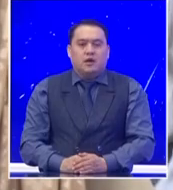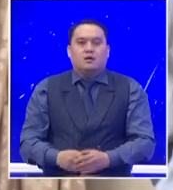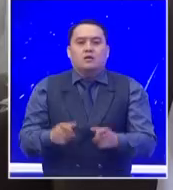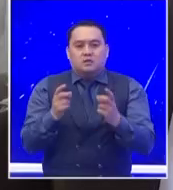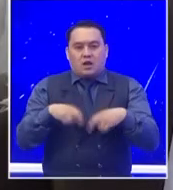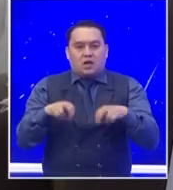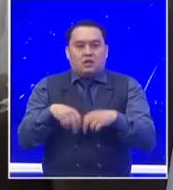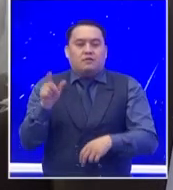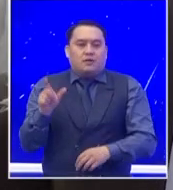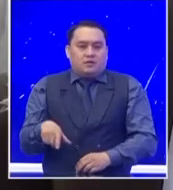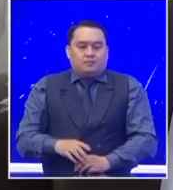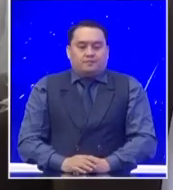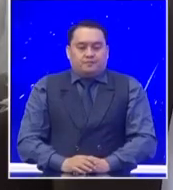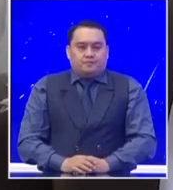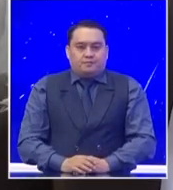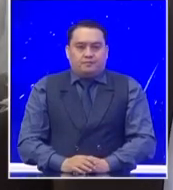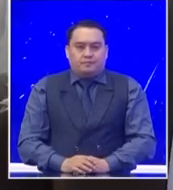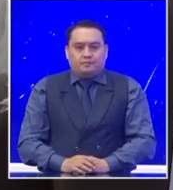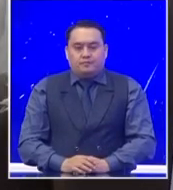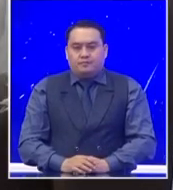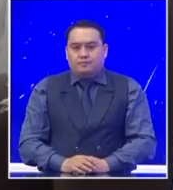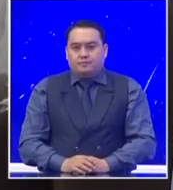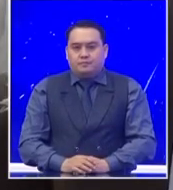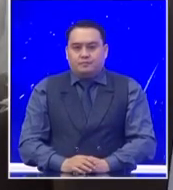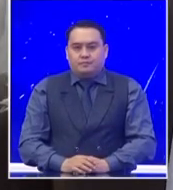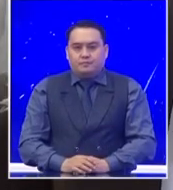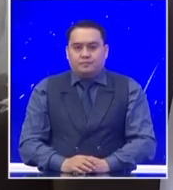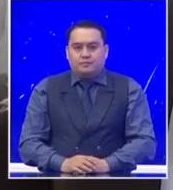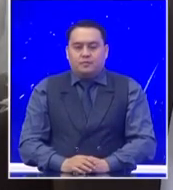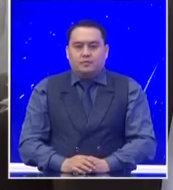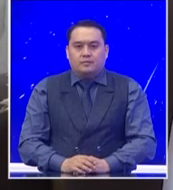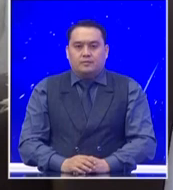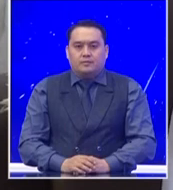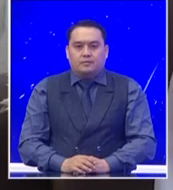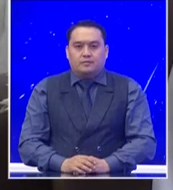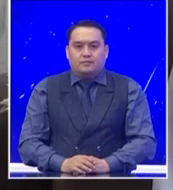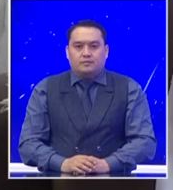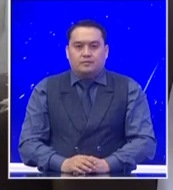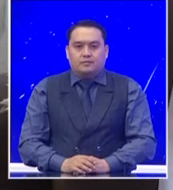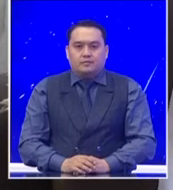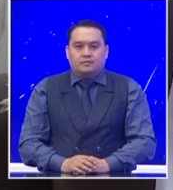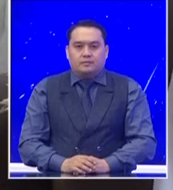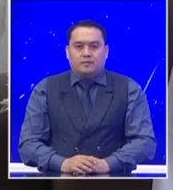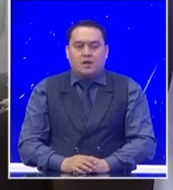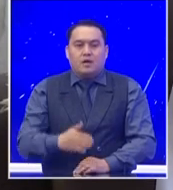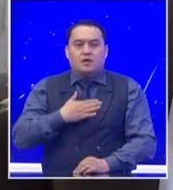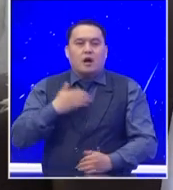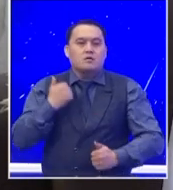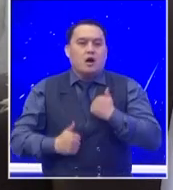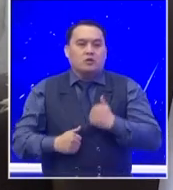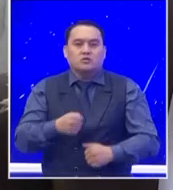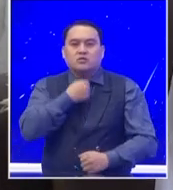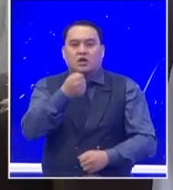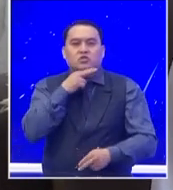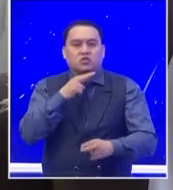следователем. Менің әпкем осындай жұмысқа тұрғанына полиция қызметкері болғанына мен мақтан тұтамын. Я горжусь своей